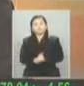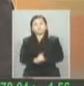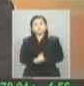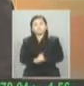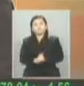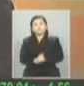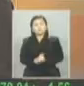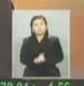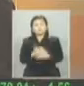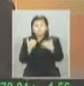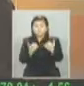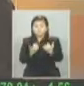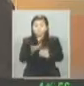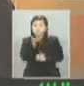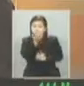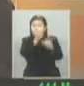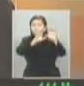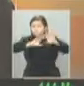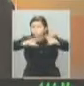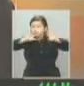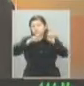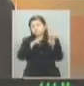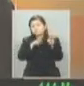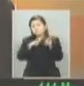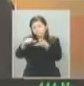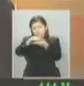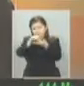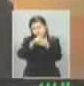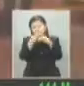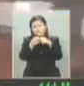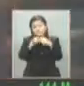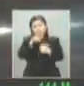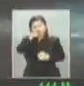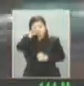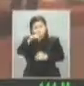ขณะเดียวกันนะคะก็ได้เรียกร้องให้รัฐบาลนั้นแก้ไขปัญหาเรื่องของช้างอย่างจริงจังค่ะ